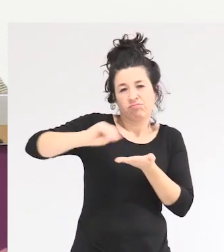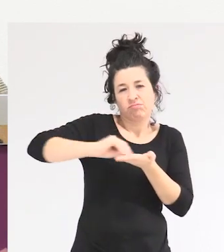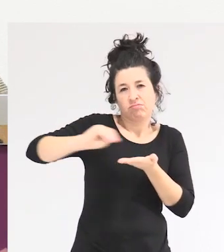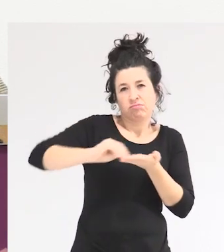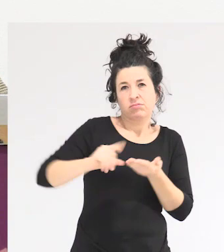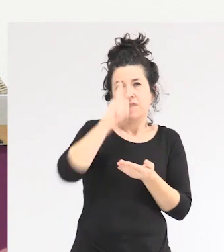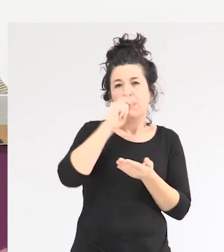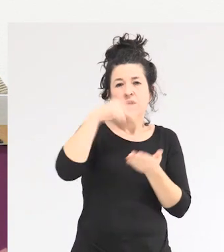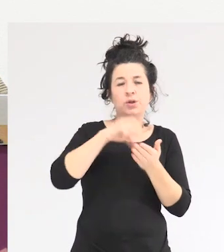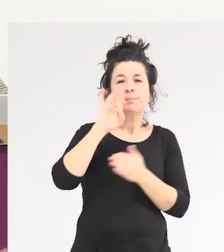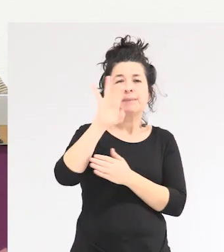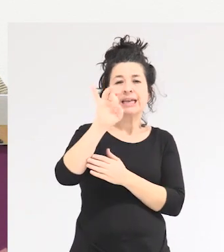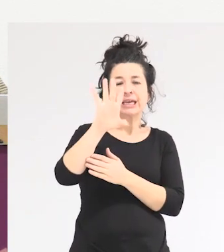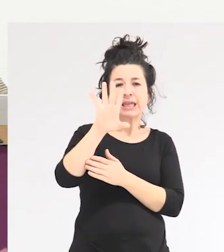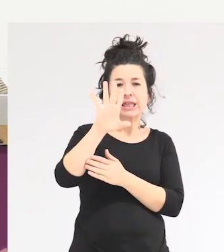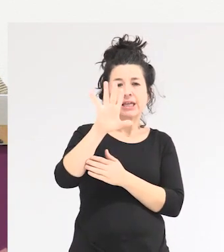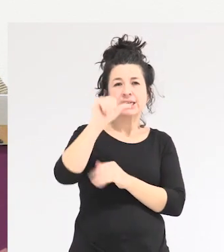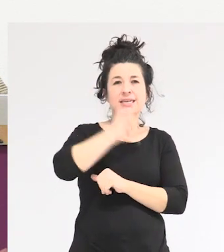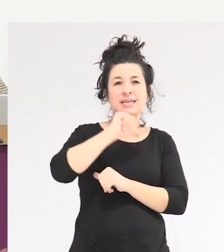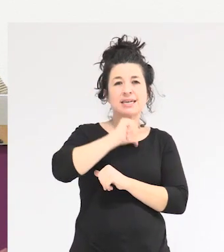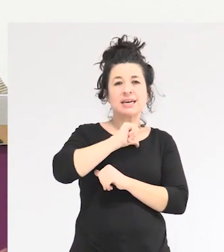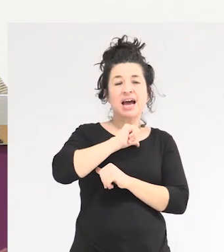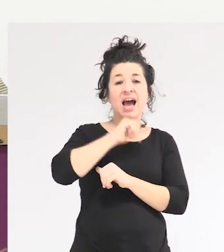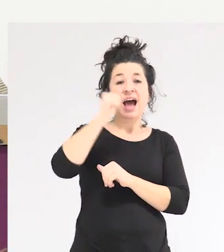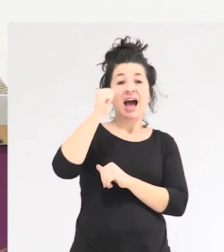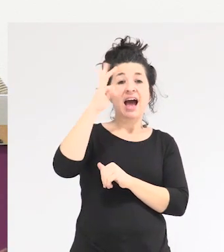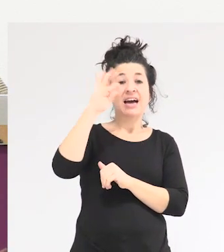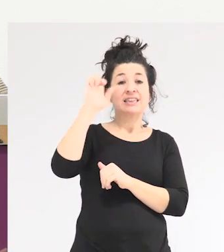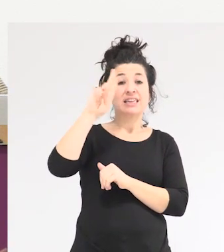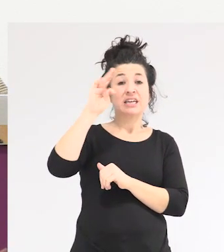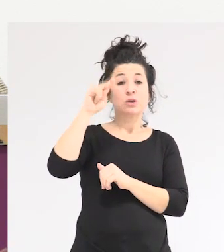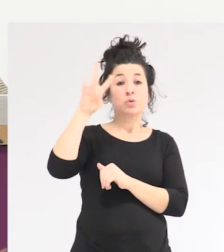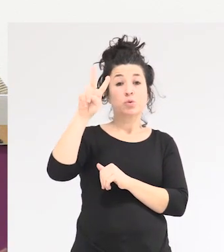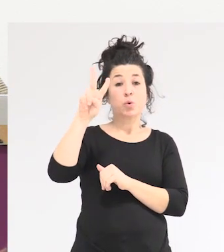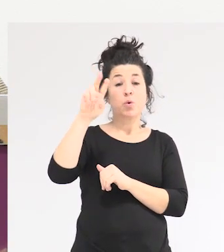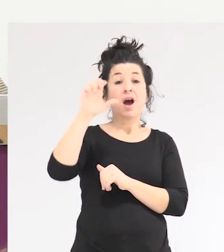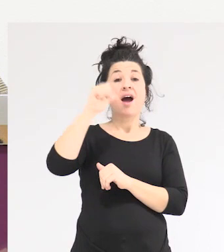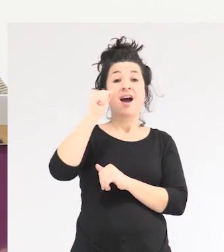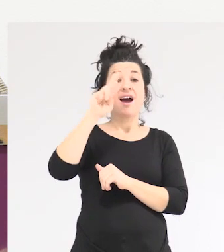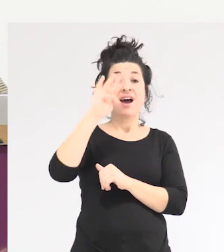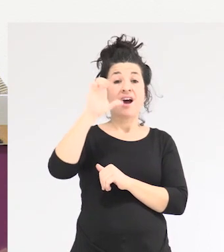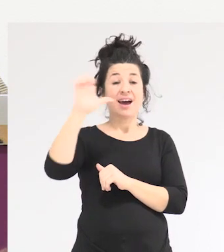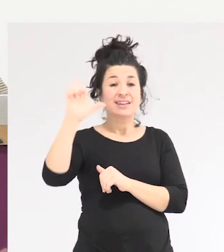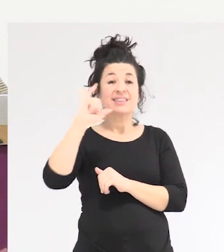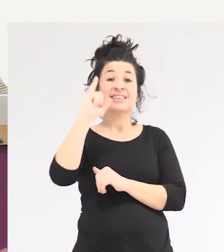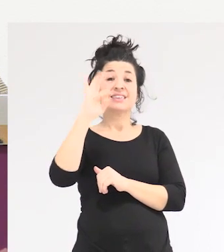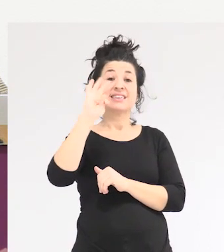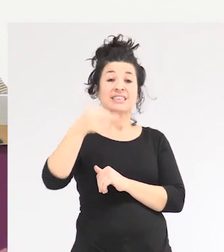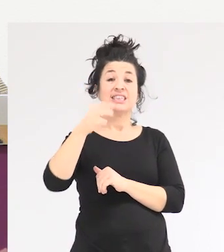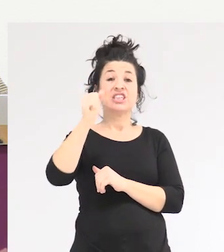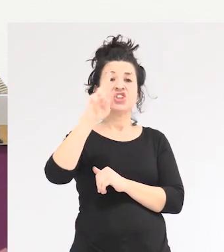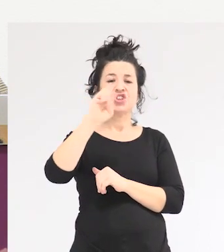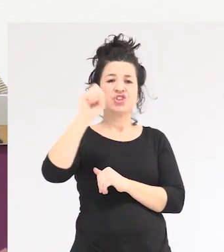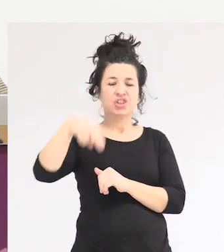zuen 2015ean, Atertu arte itxaron, eta irabazi zuen 111. Akademia, edo